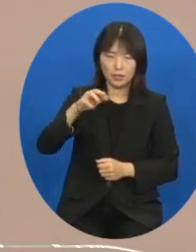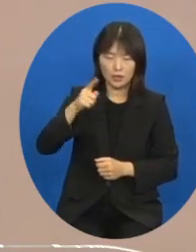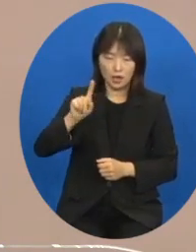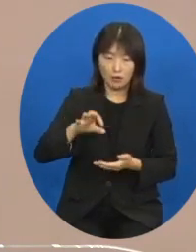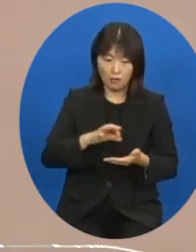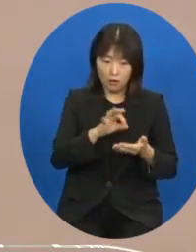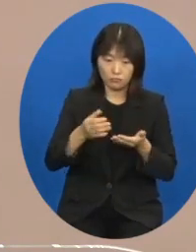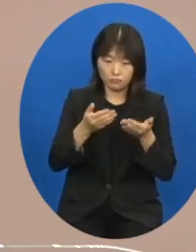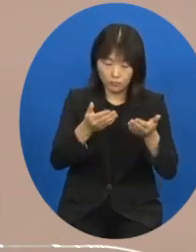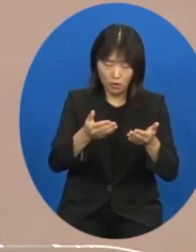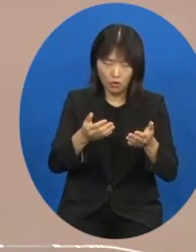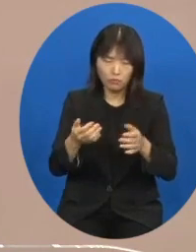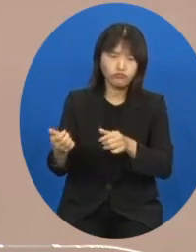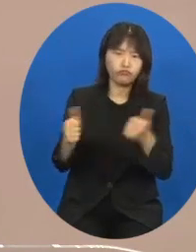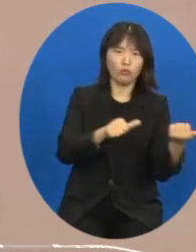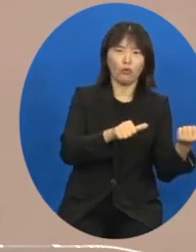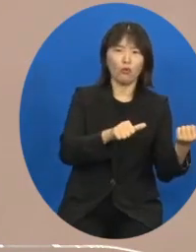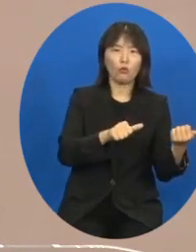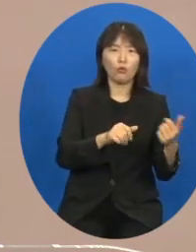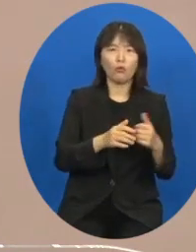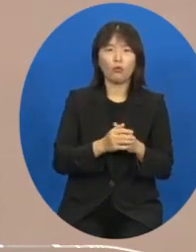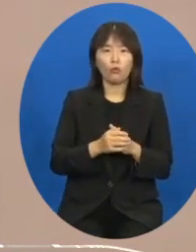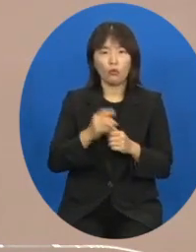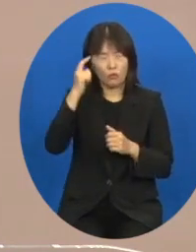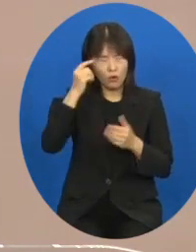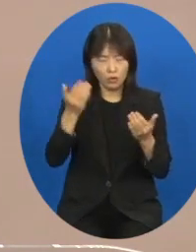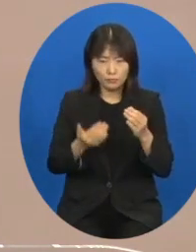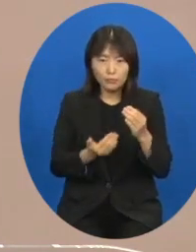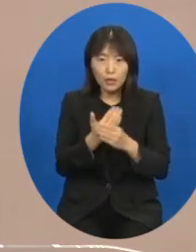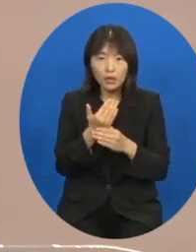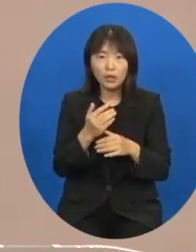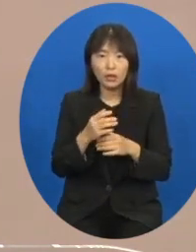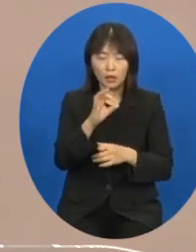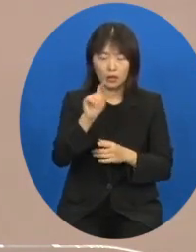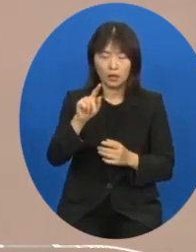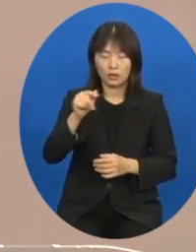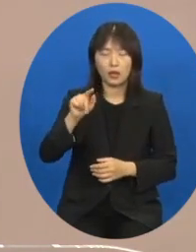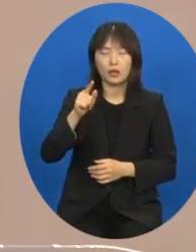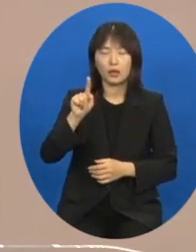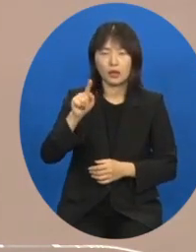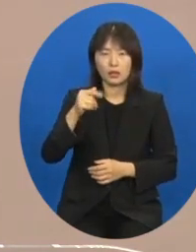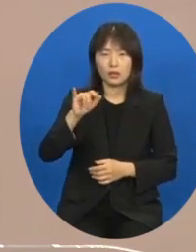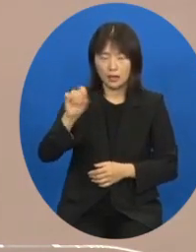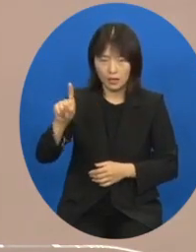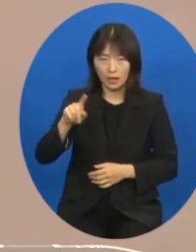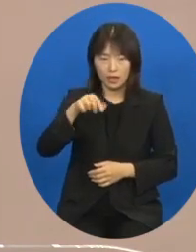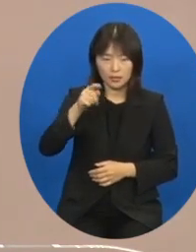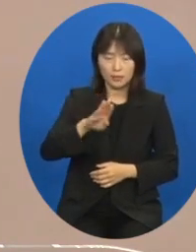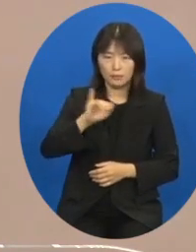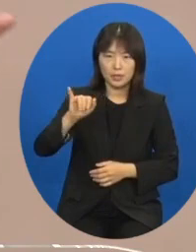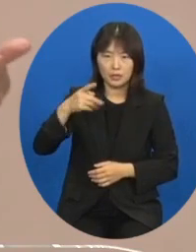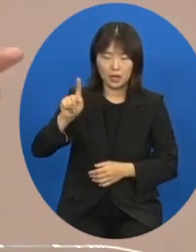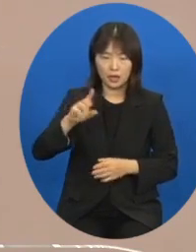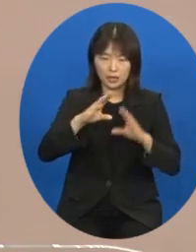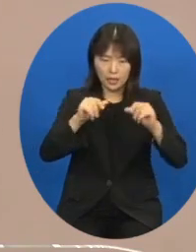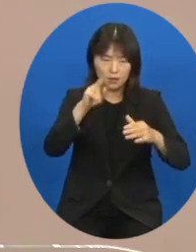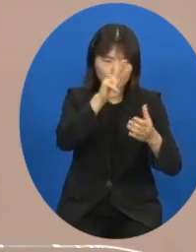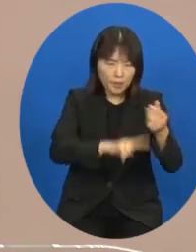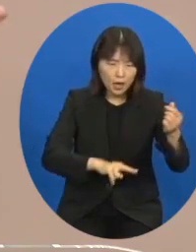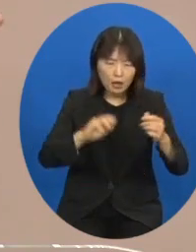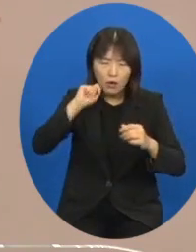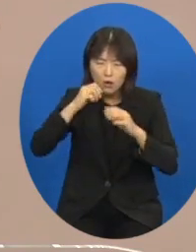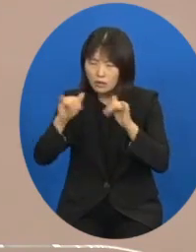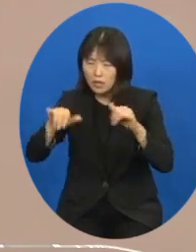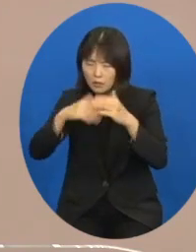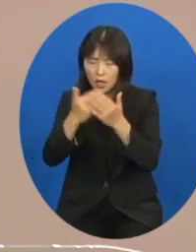나옵니다. 왜 이런 일이 벌어졌냐면 아나니아와 삽비라가 땅을 팔아서 그 어려운 사람들 다